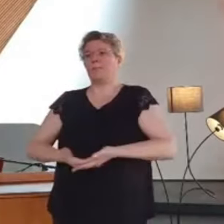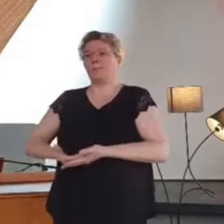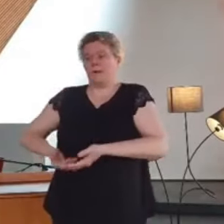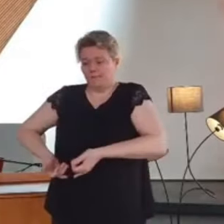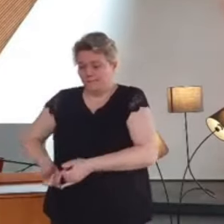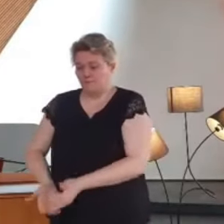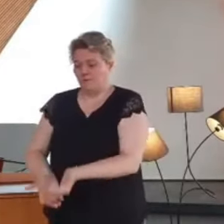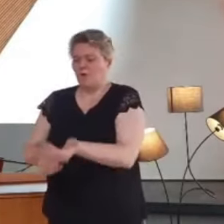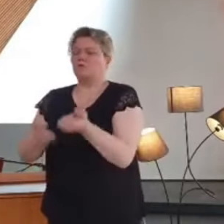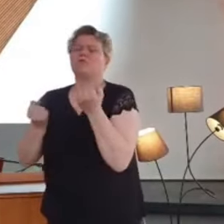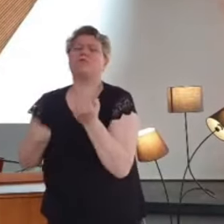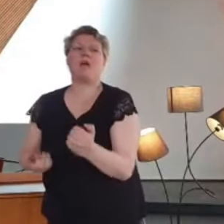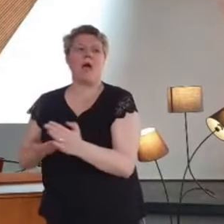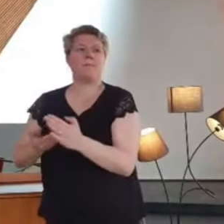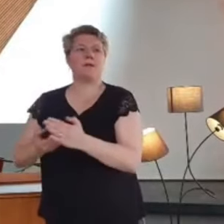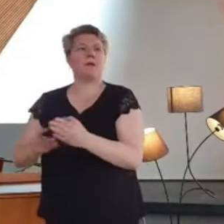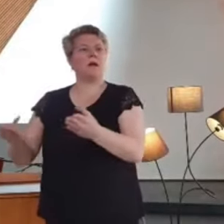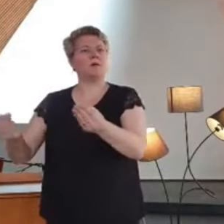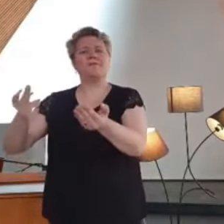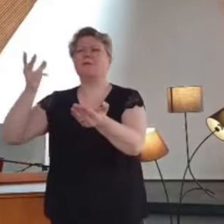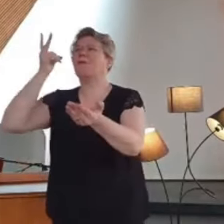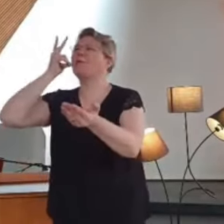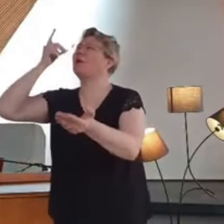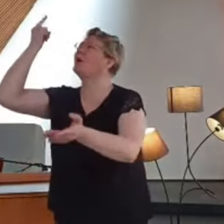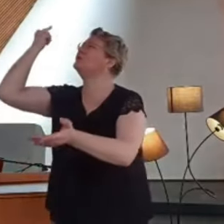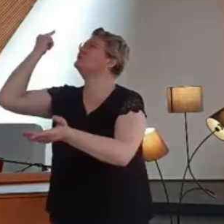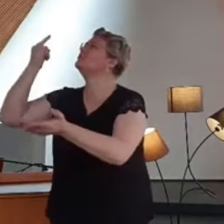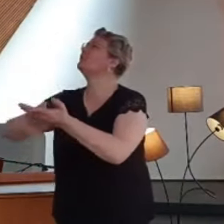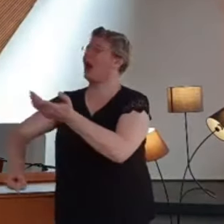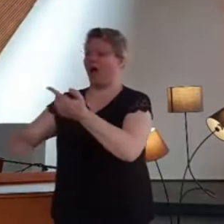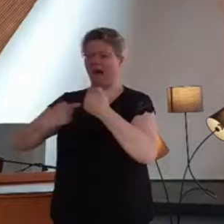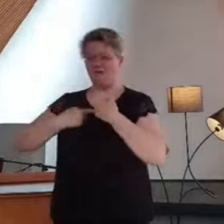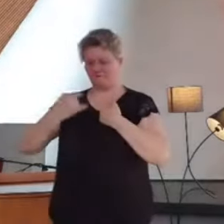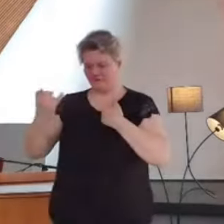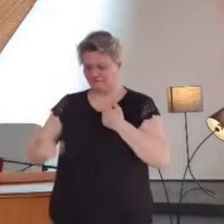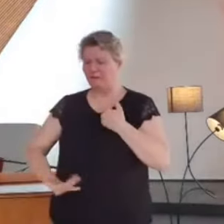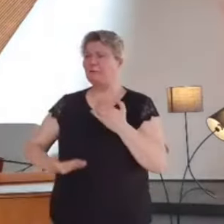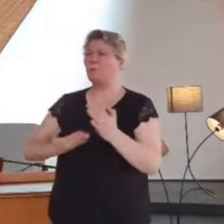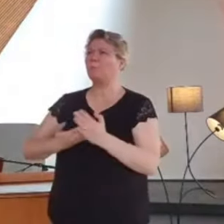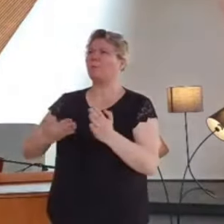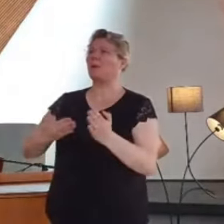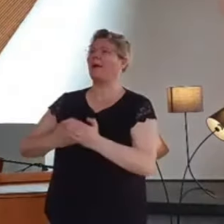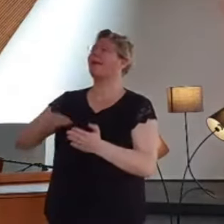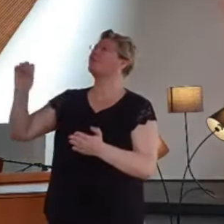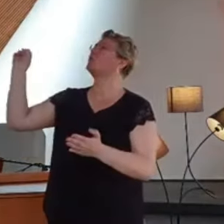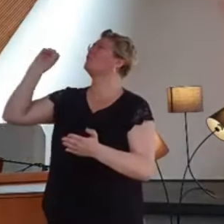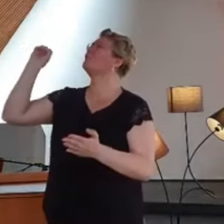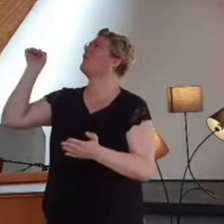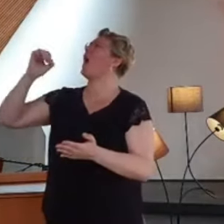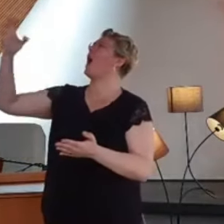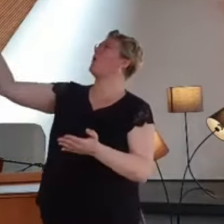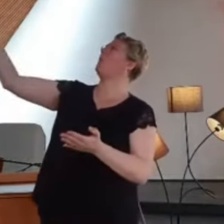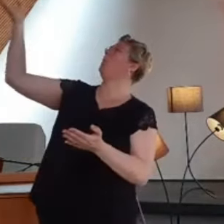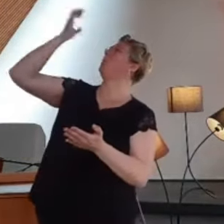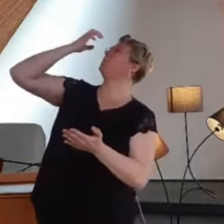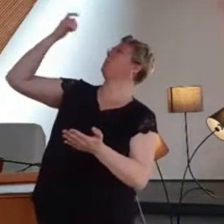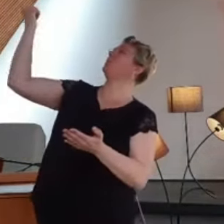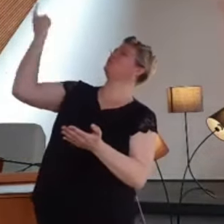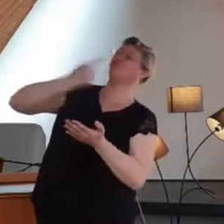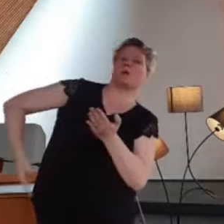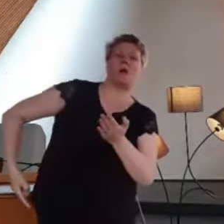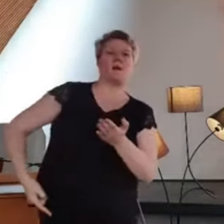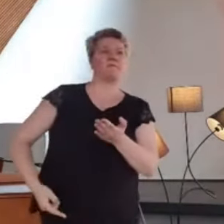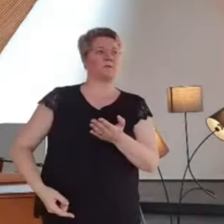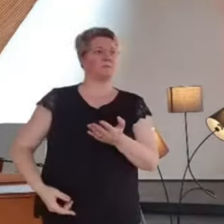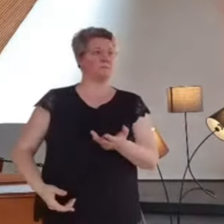Behinderungen und es als Strafe Gottes ansehen und sagen: Warum wir? Warum hast du Gott uns das